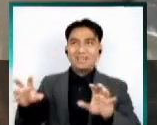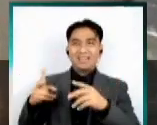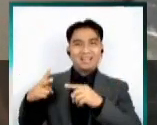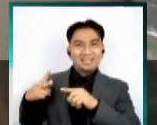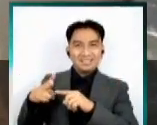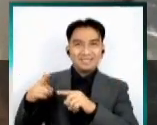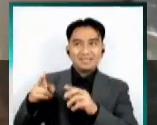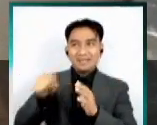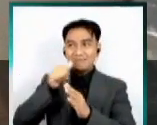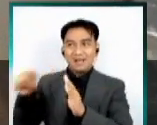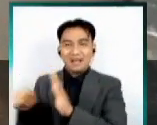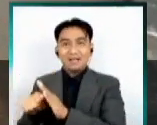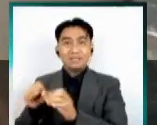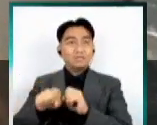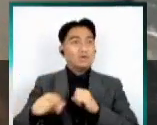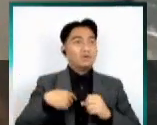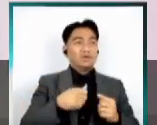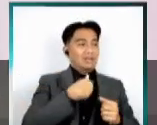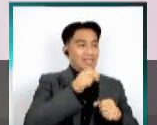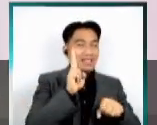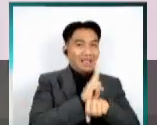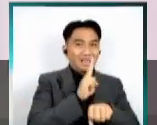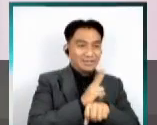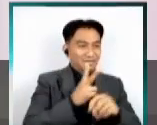para wala akong magunting.